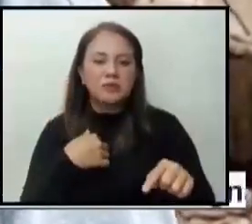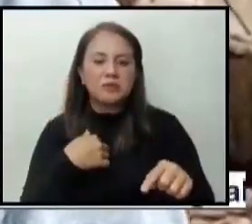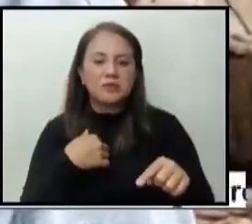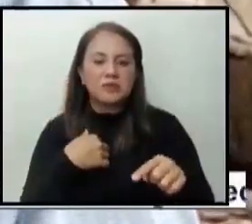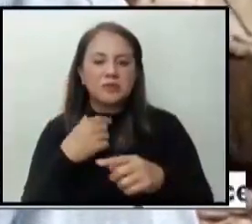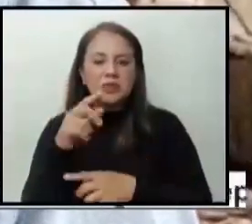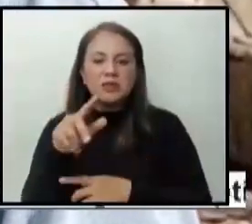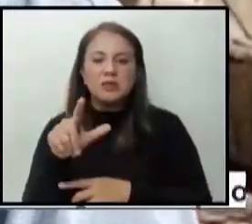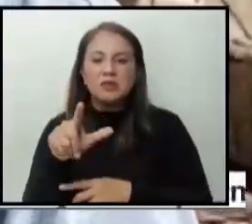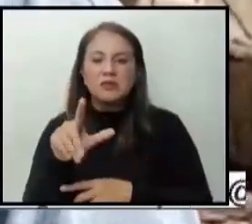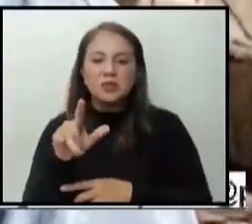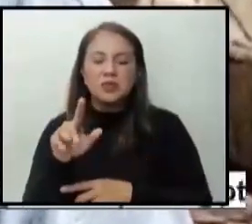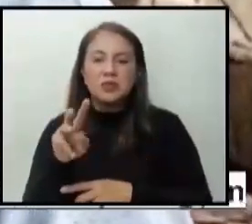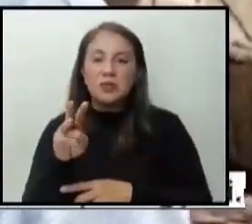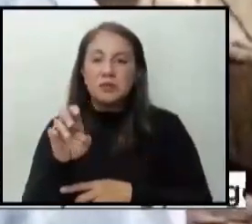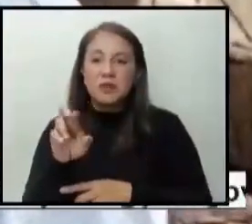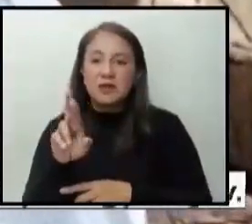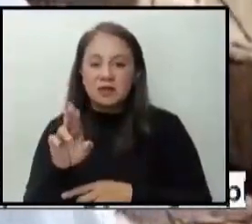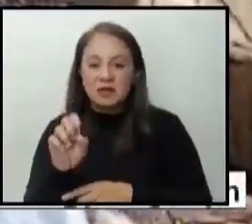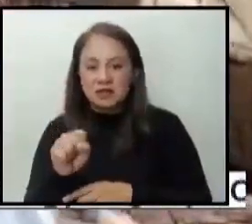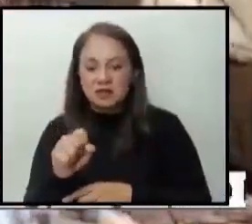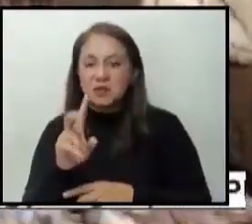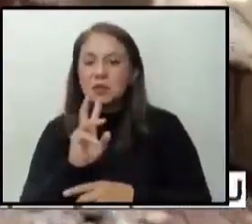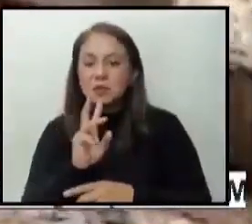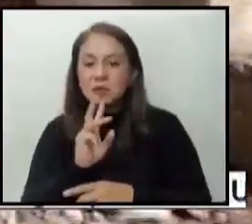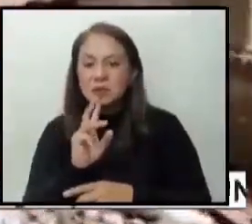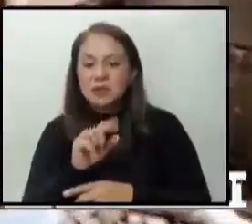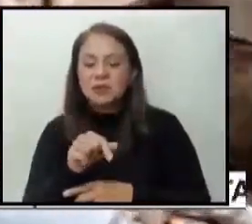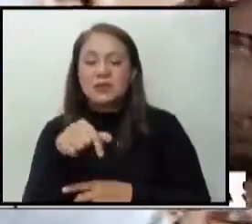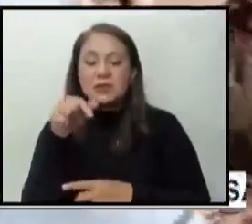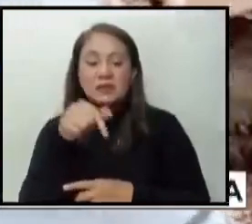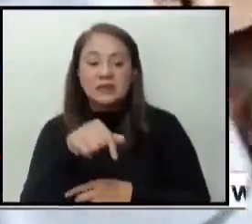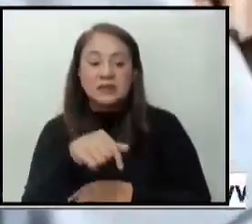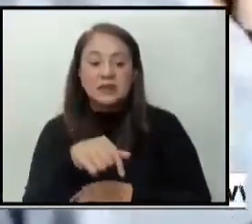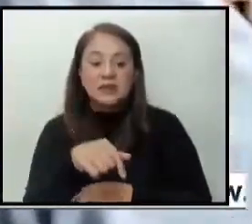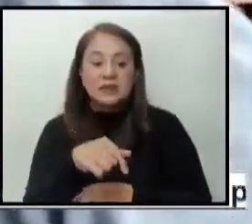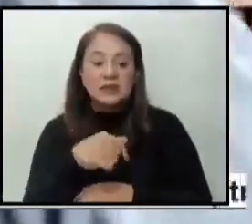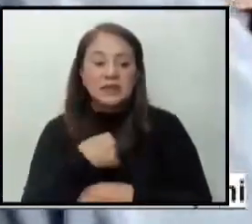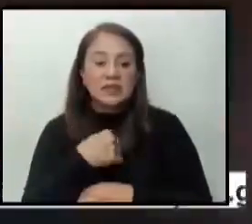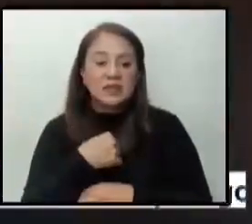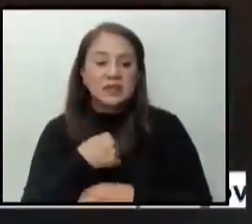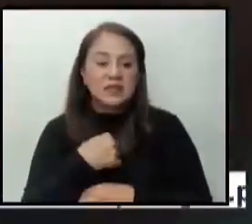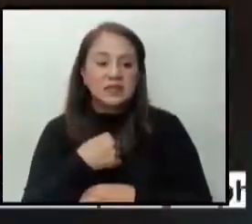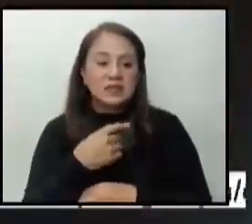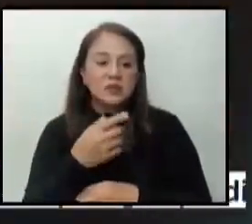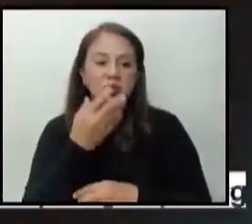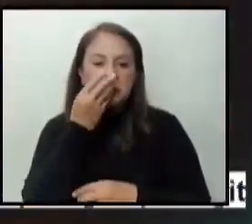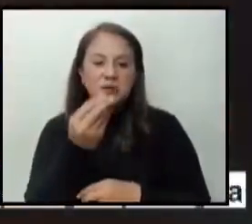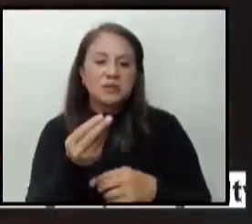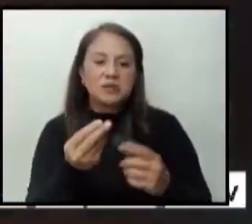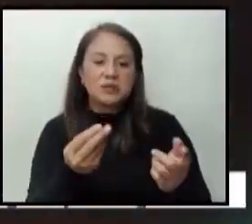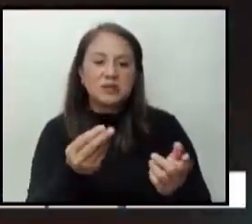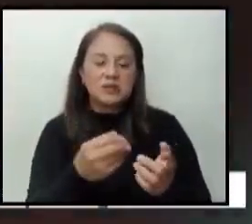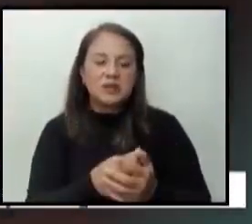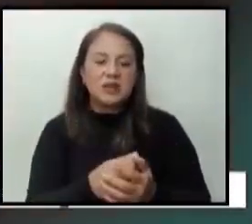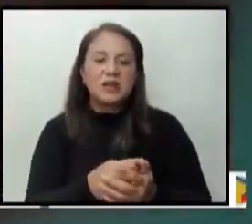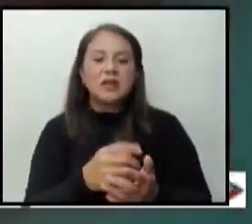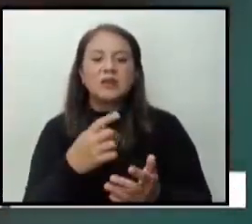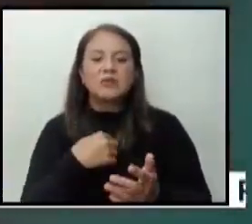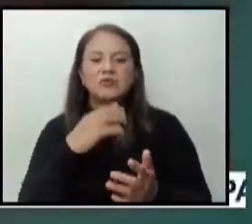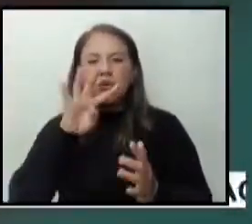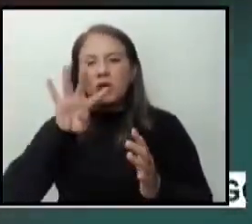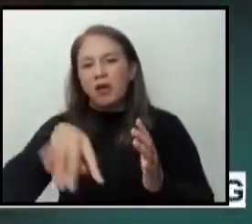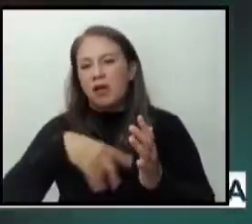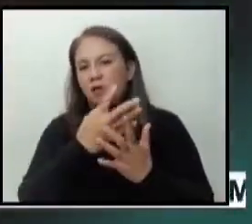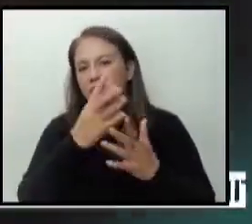na lubid. Ito po, kunti lang po ang tira hanggang dito lang po. 4 na oras ding natrap sa loob ang